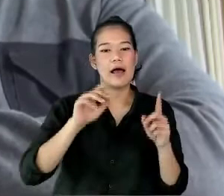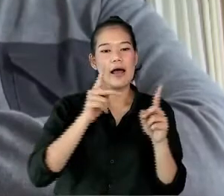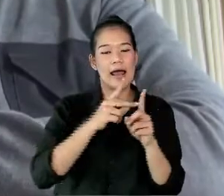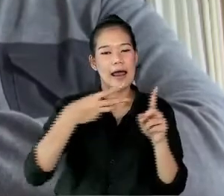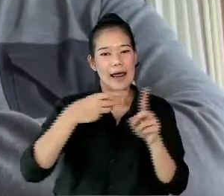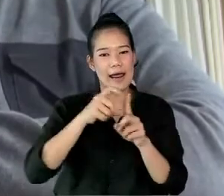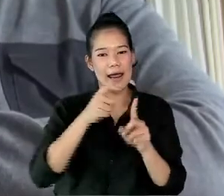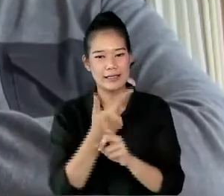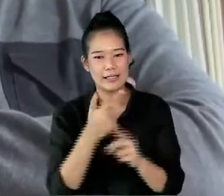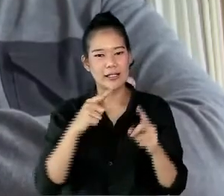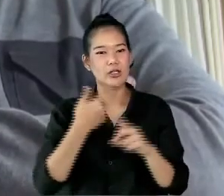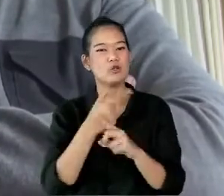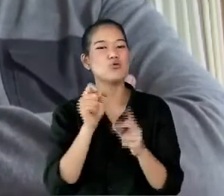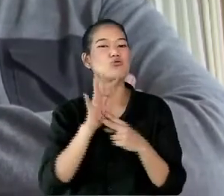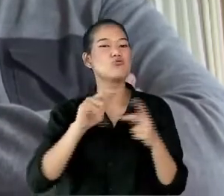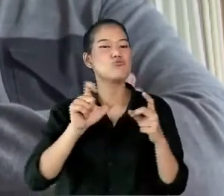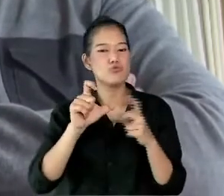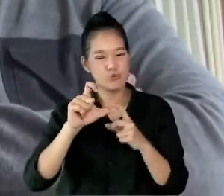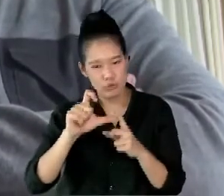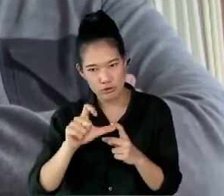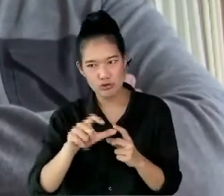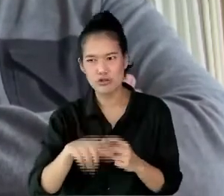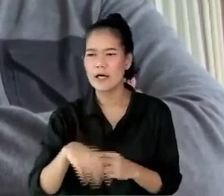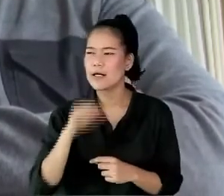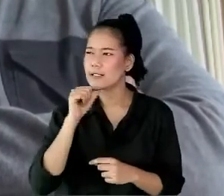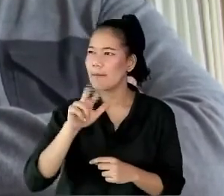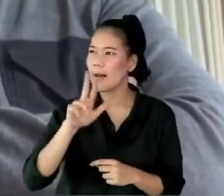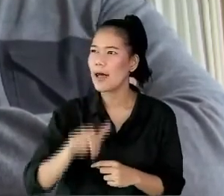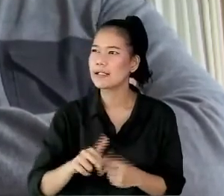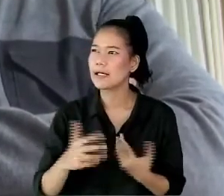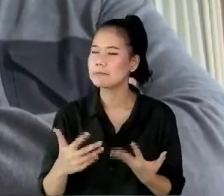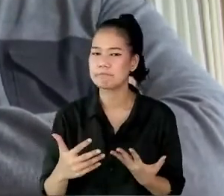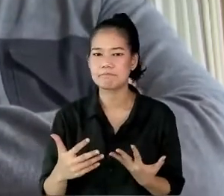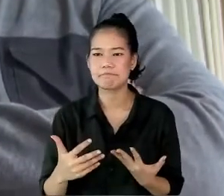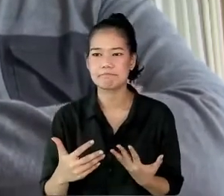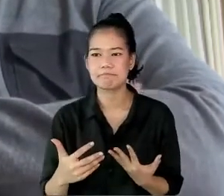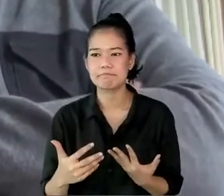Hedi Yunus, kemudian ada siapa lagi yang lewat yang